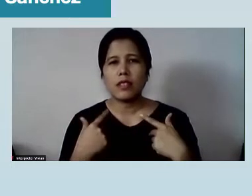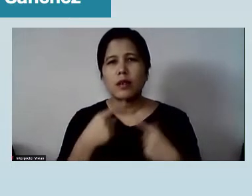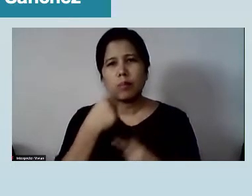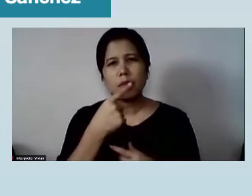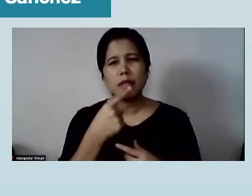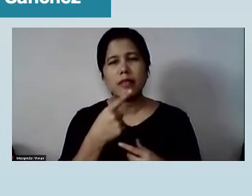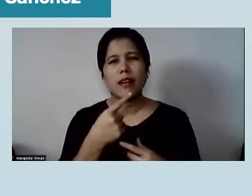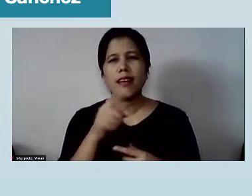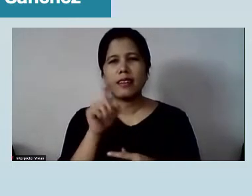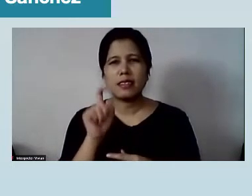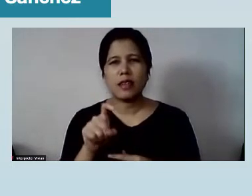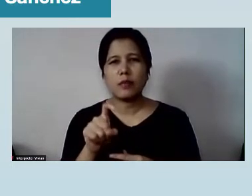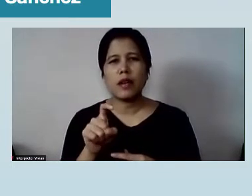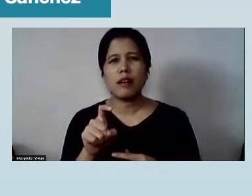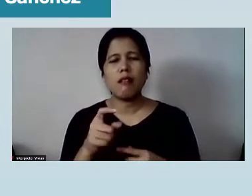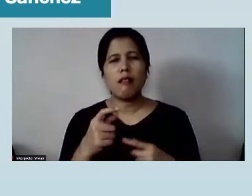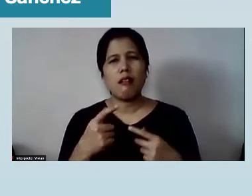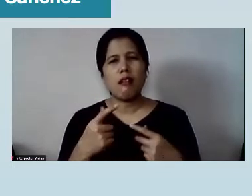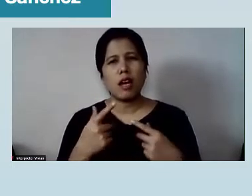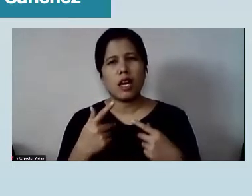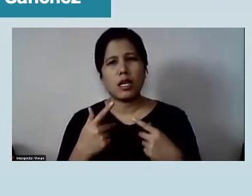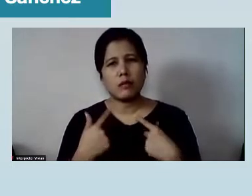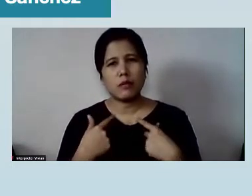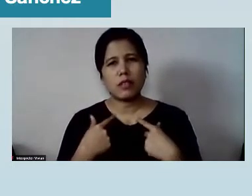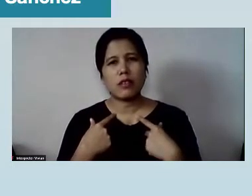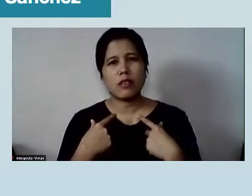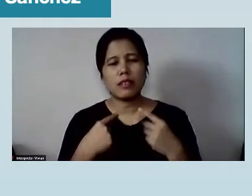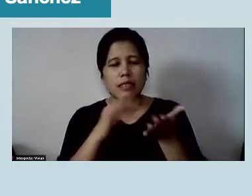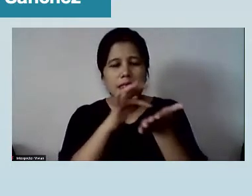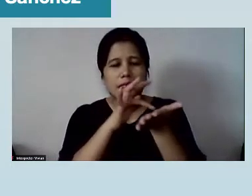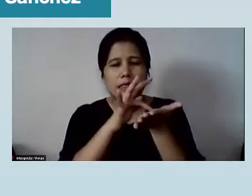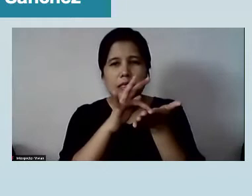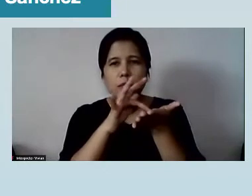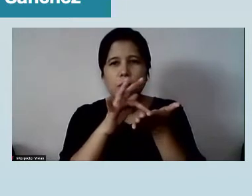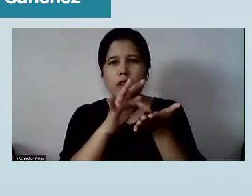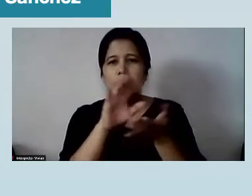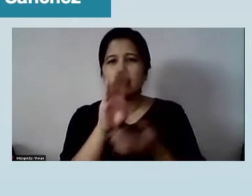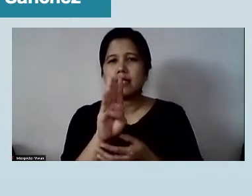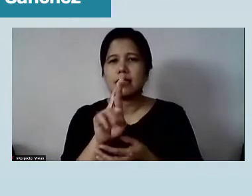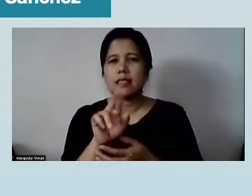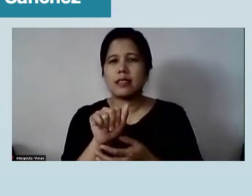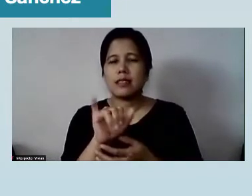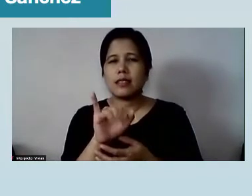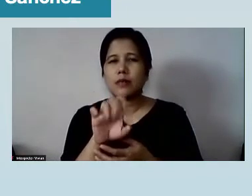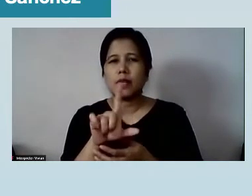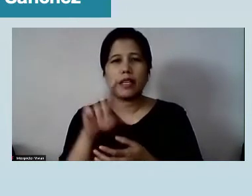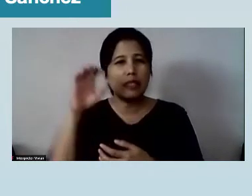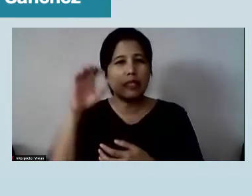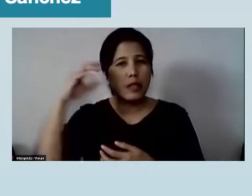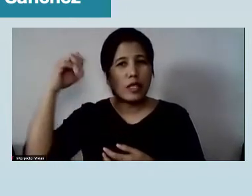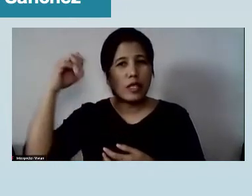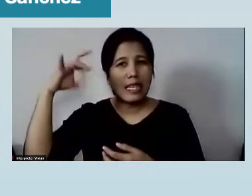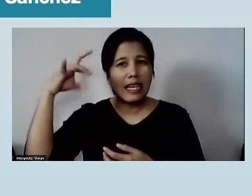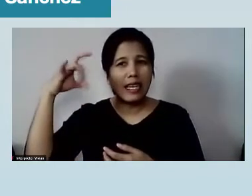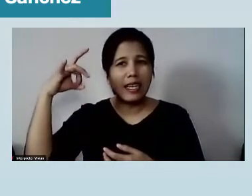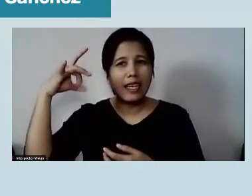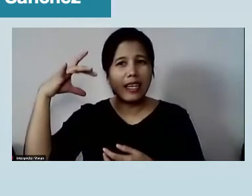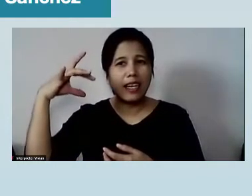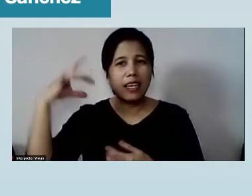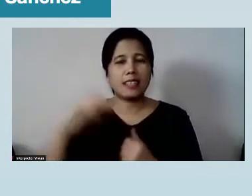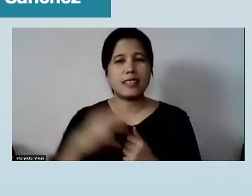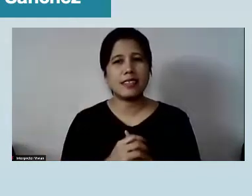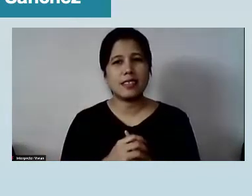na dapat mayroong mga naka-braille dyan, naka-impose. Tapos yung mga blinking light, no? Dyan sa loob